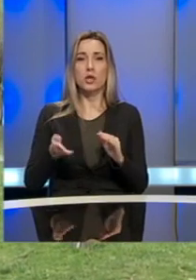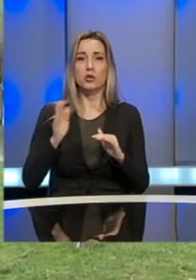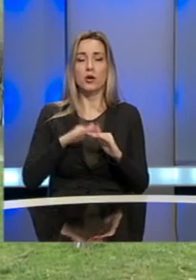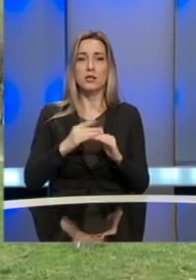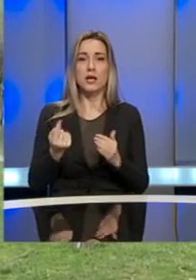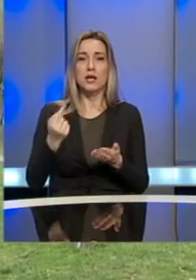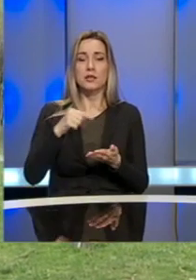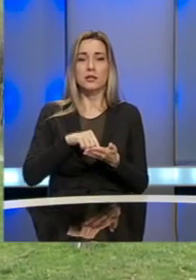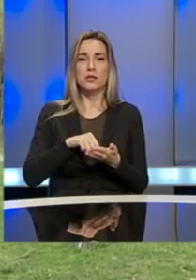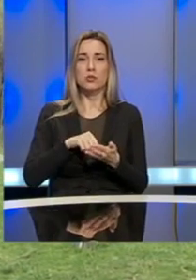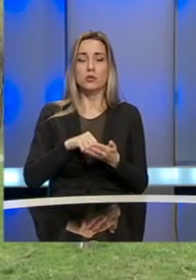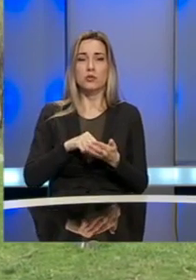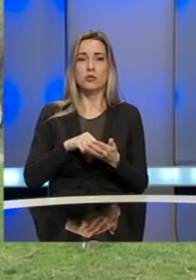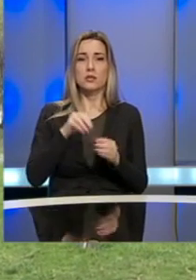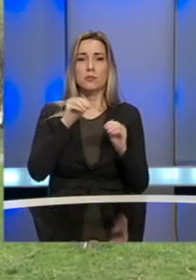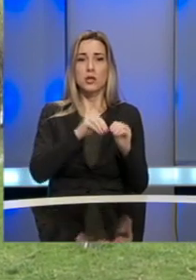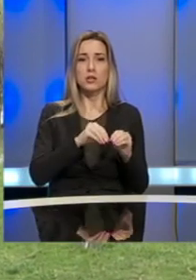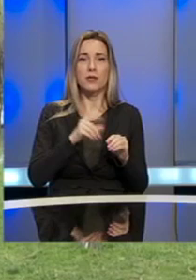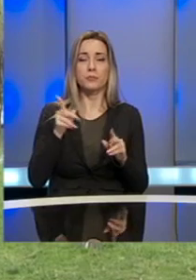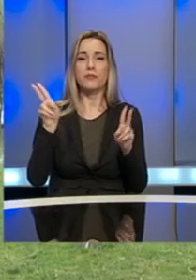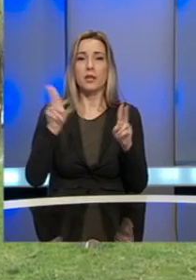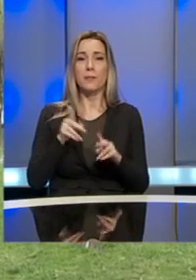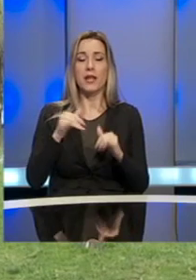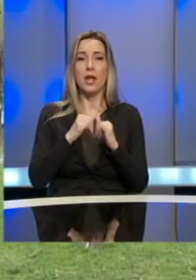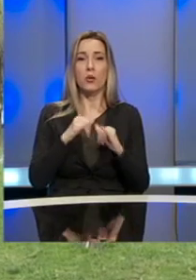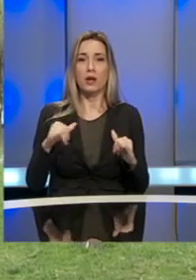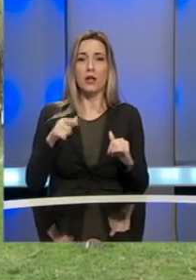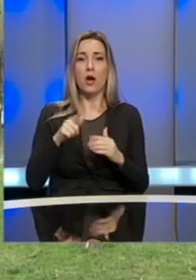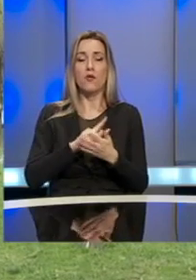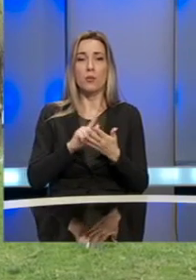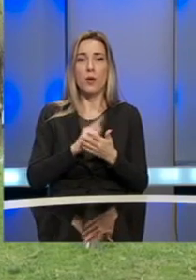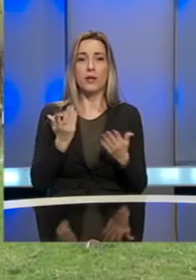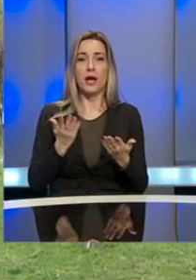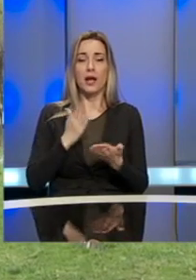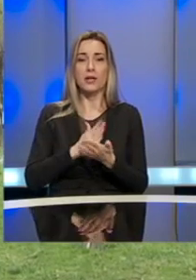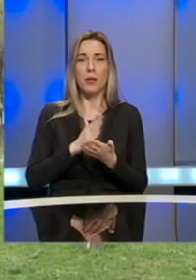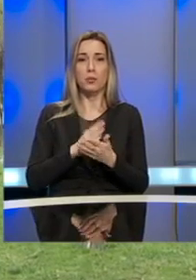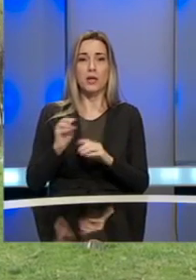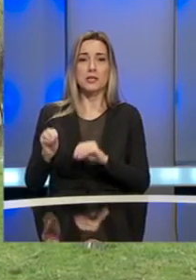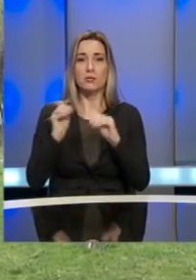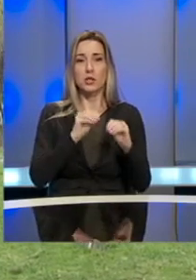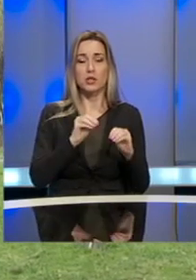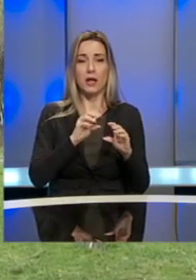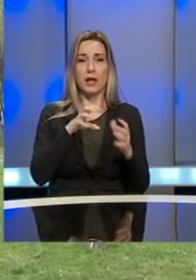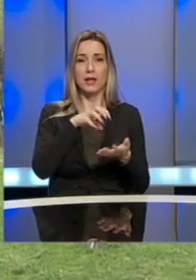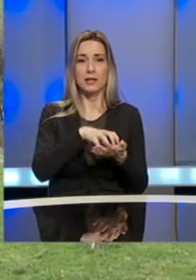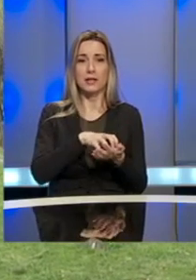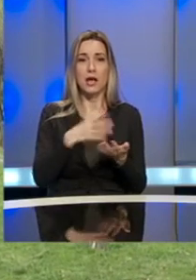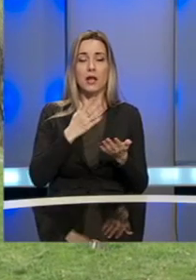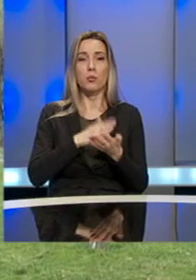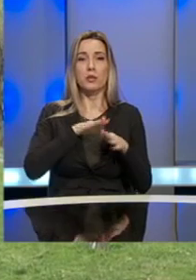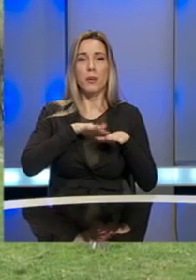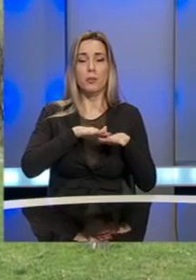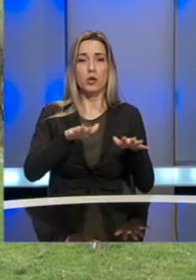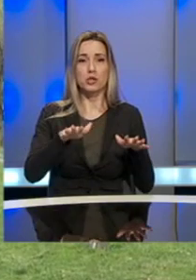1000 smještajnih kapaciteta. Evidentno da im je manje u gradu, ali onog momenta kada bude smještajne jedinice, kada budu proširene